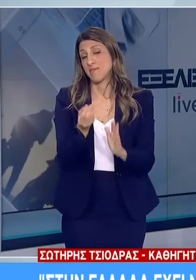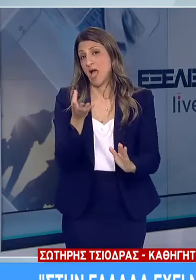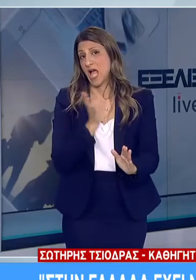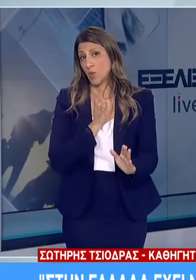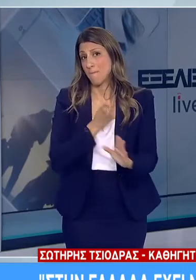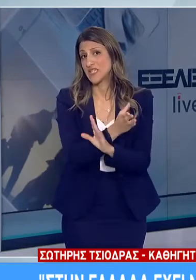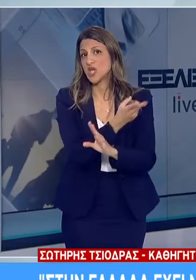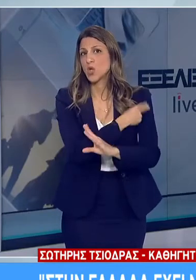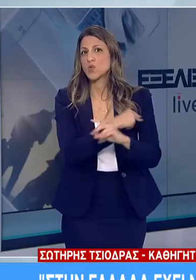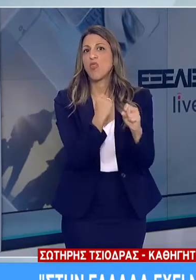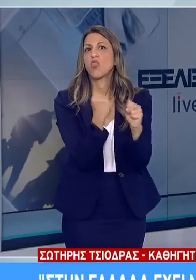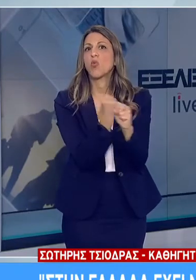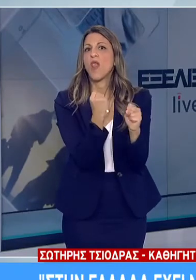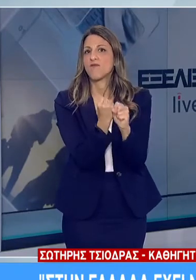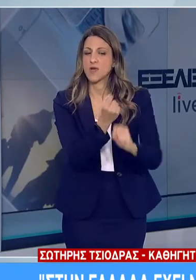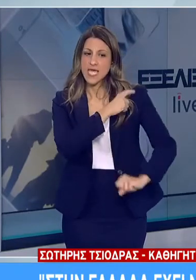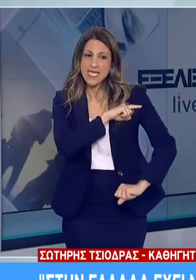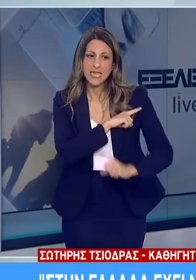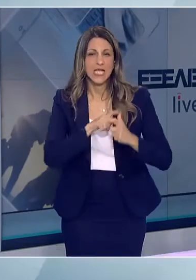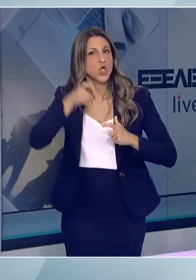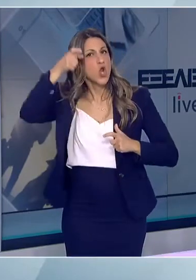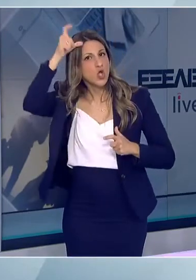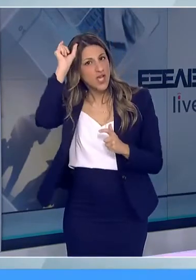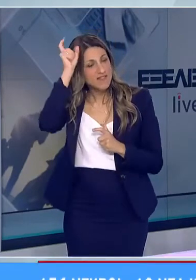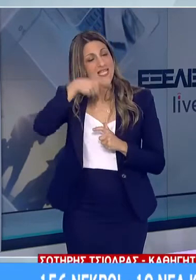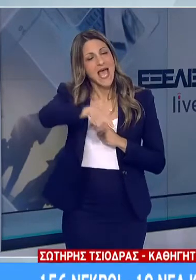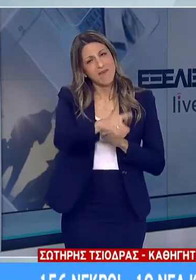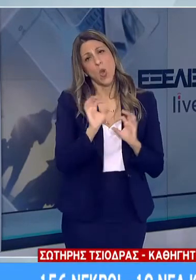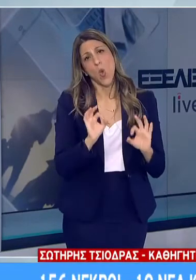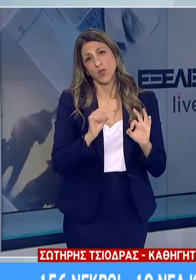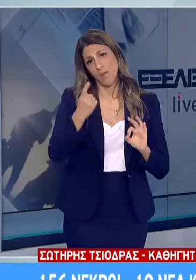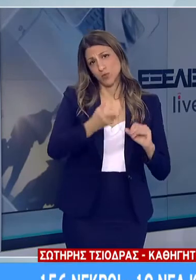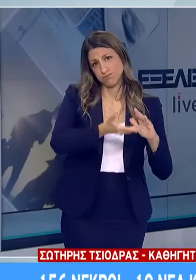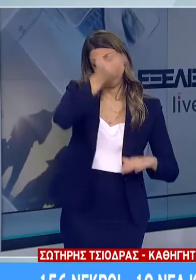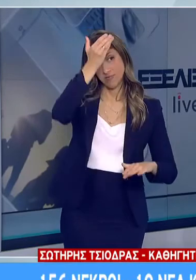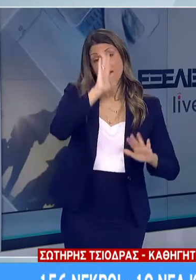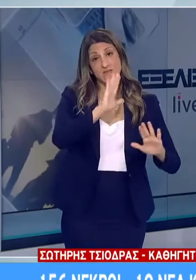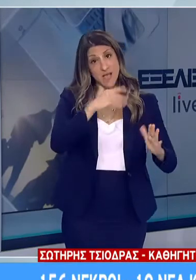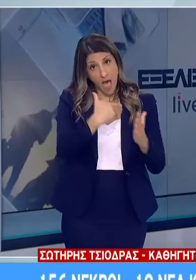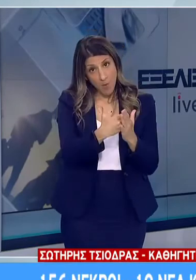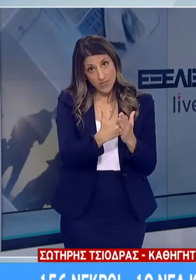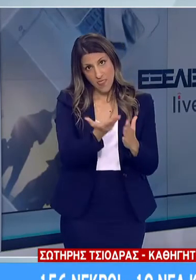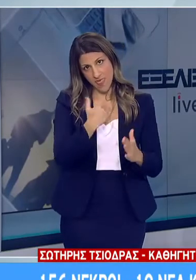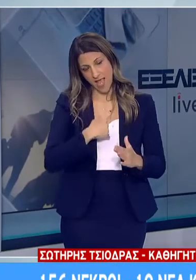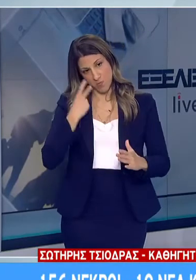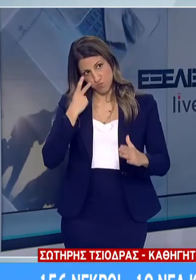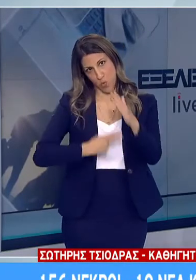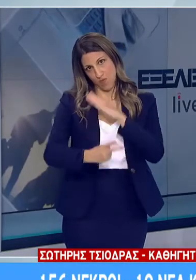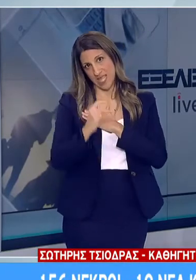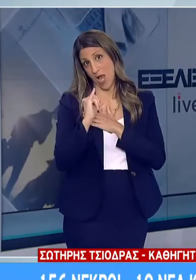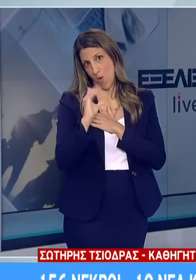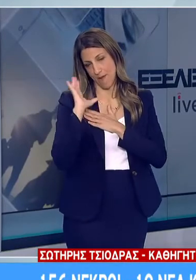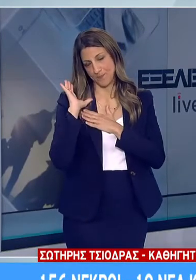επαγγελματίες υγείας, που είναι και παραμένουν στην πρώτη γραμμή, αναμένεται να έχουν υψηλότερα ποσοστά. Θα το δούμε όμως αυτό. Αυτή τη στιγμή ο